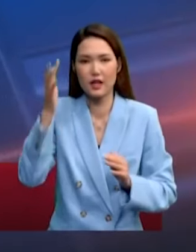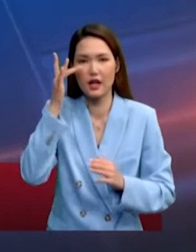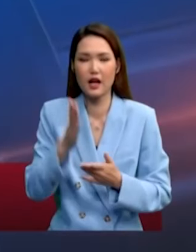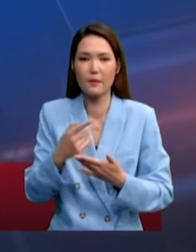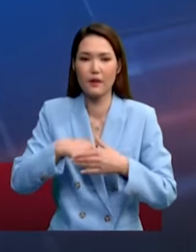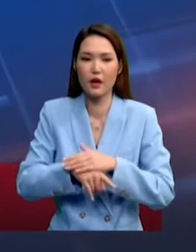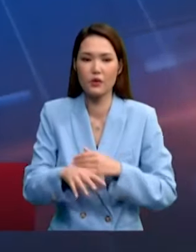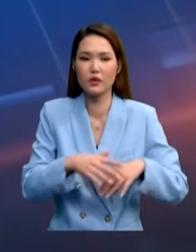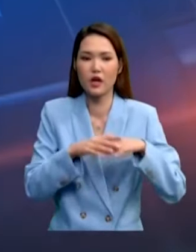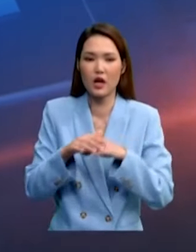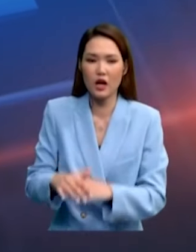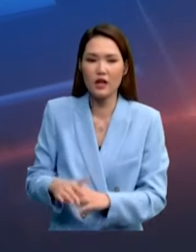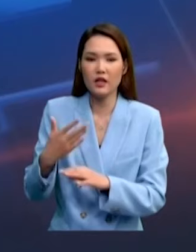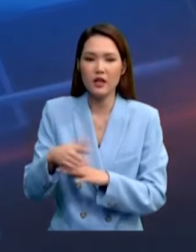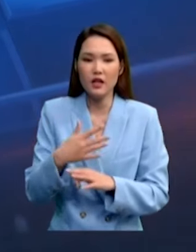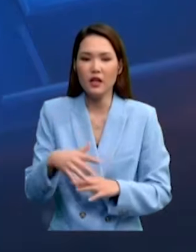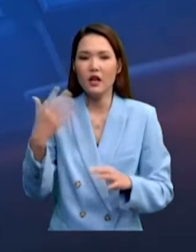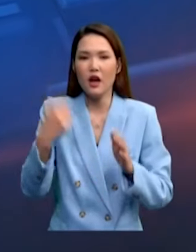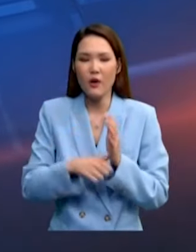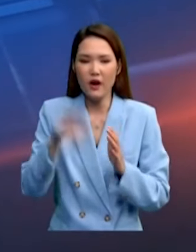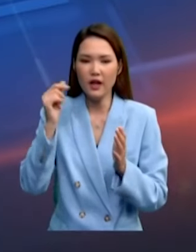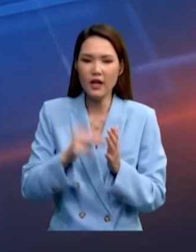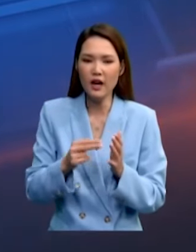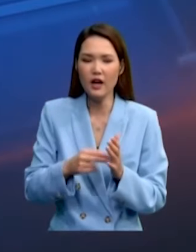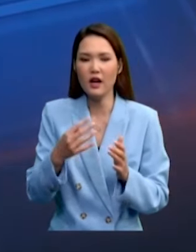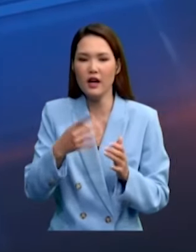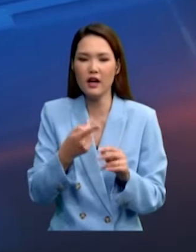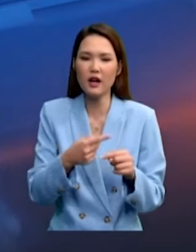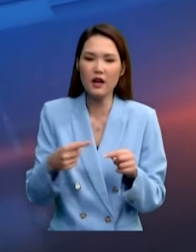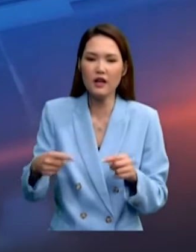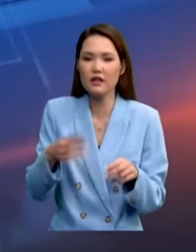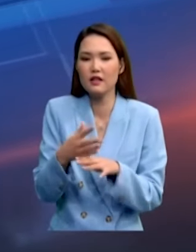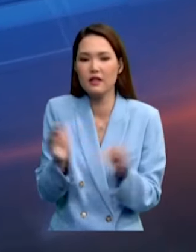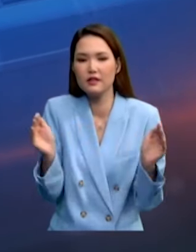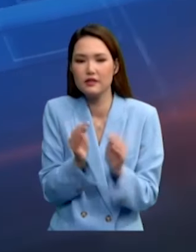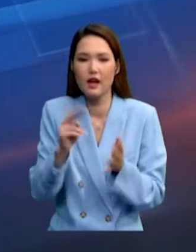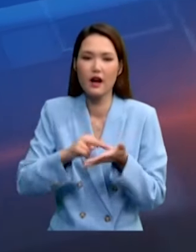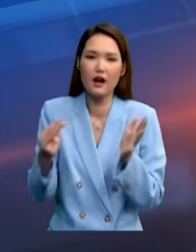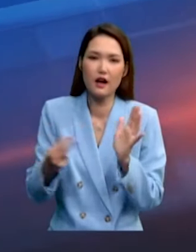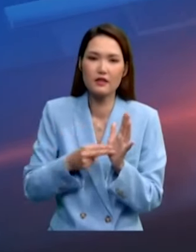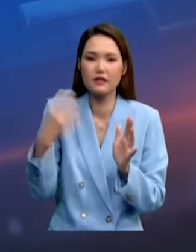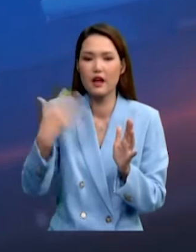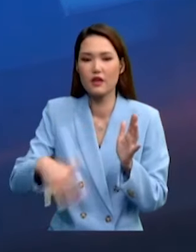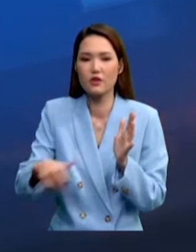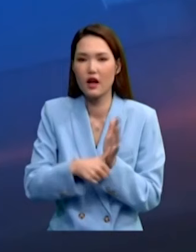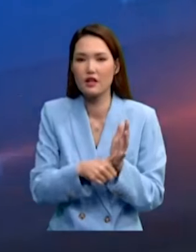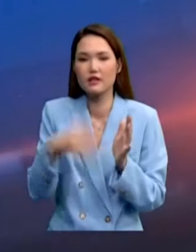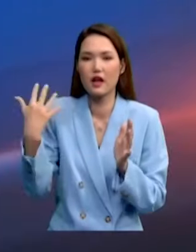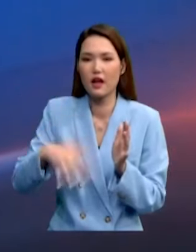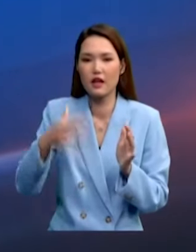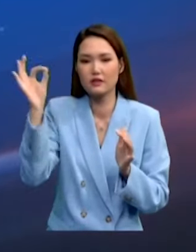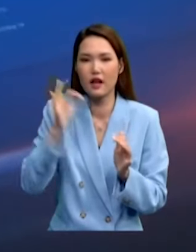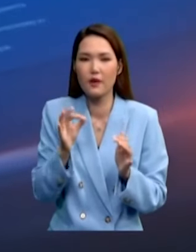Соның ішінде банк кредитін 56-дан 42%-ға дейін, ал микроқаржылық ұйымдардың процентін 56-дан 50%-ге